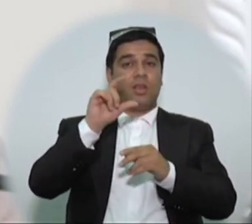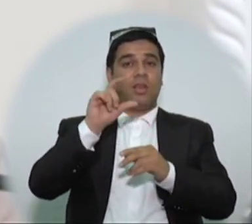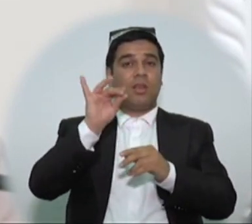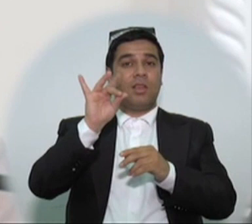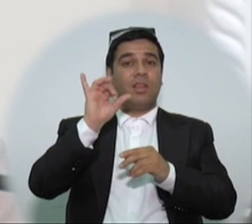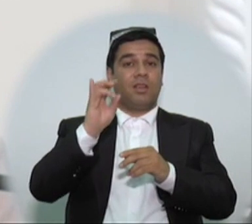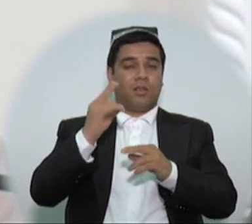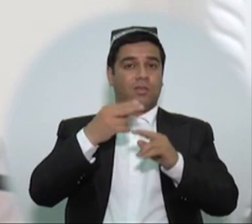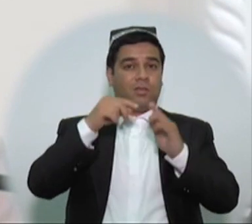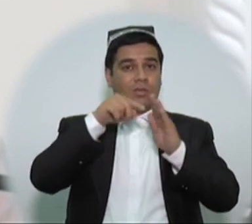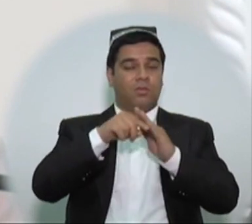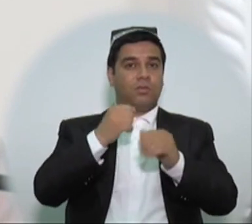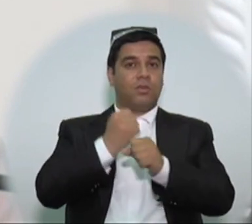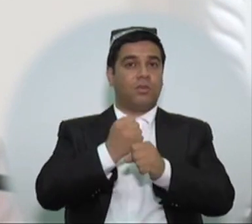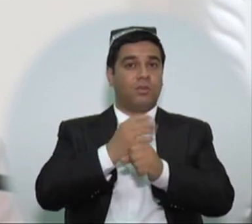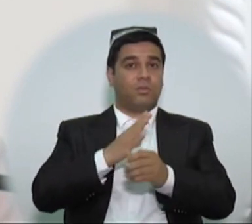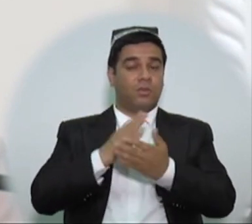oshiribdi. Ko'ryapsizlarmi?